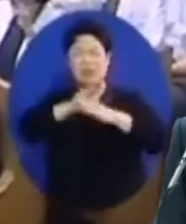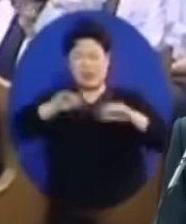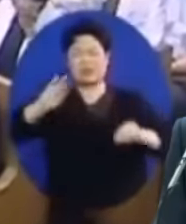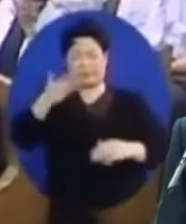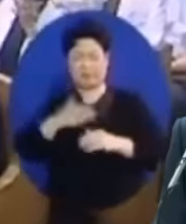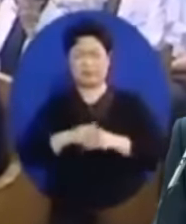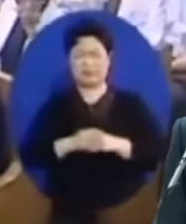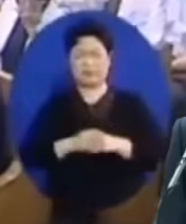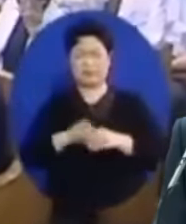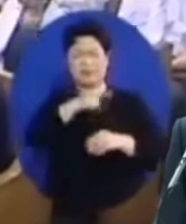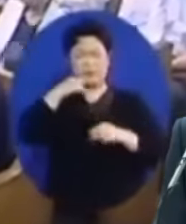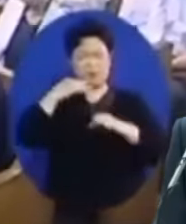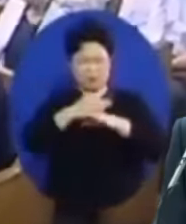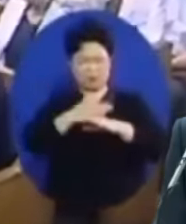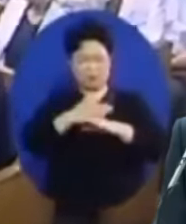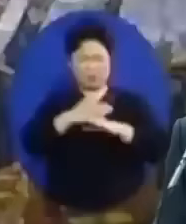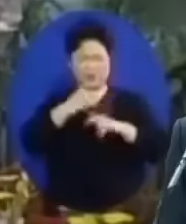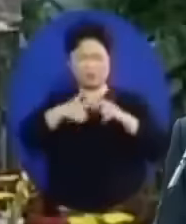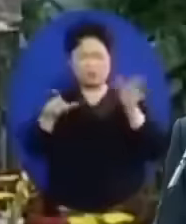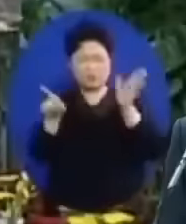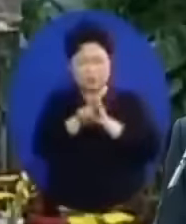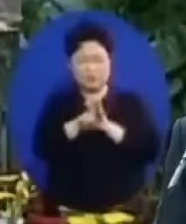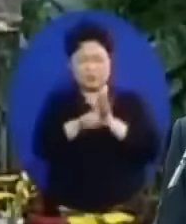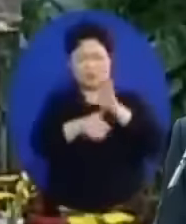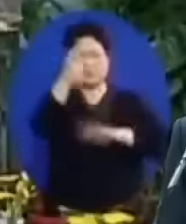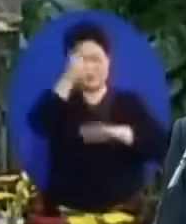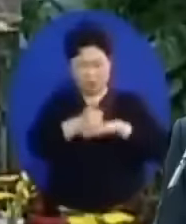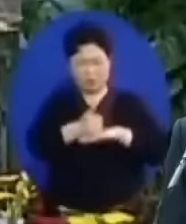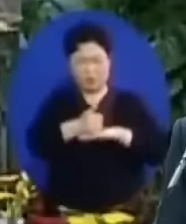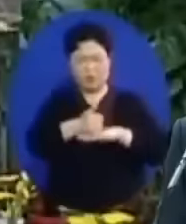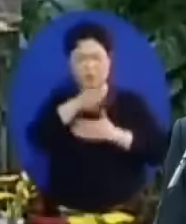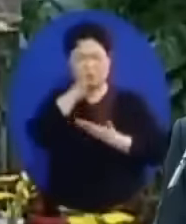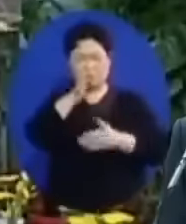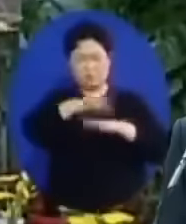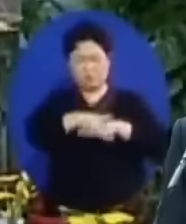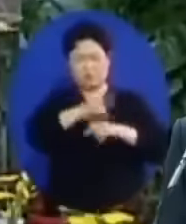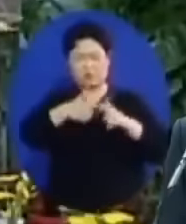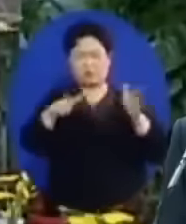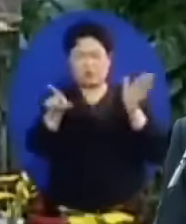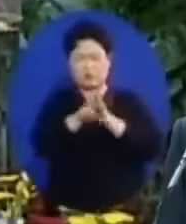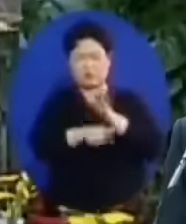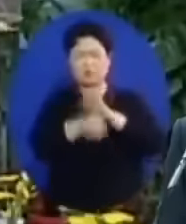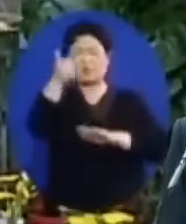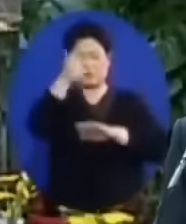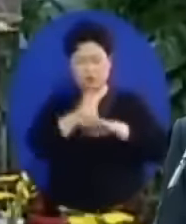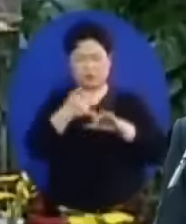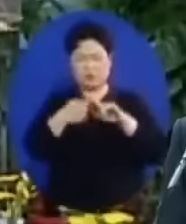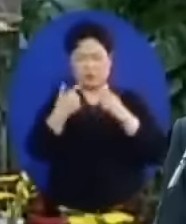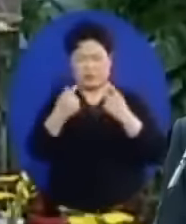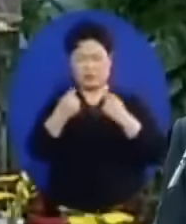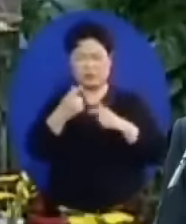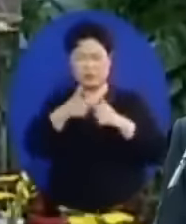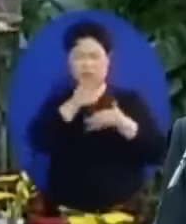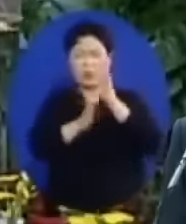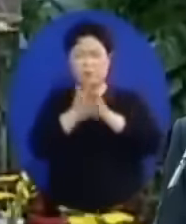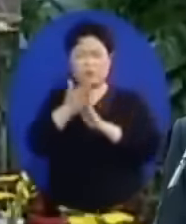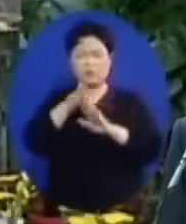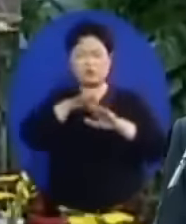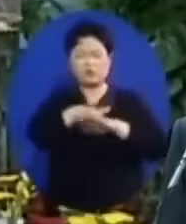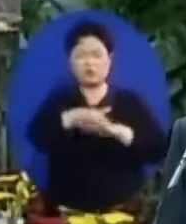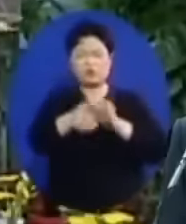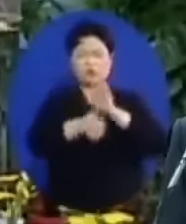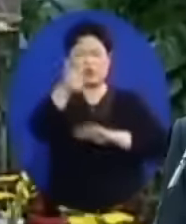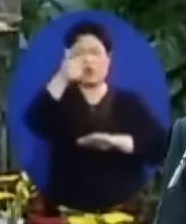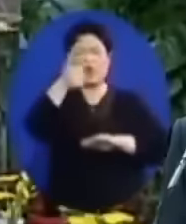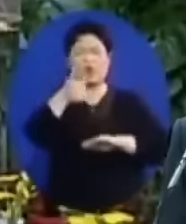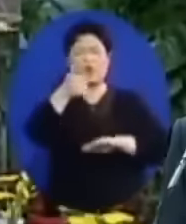것입니다. 공산주의도 예수 믿어야 성공하고 자본주의도 예수 믿어야 성공합니다. 예수 없는 주인은 성공하지